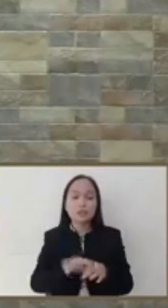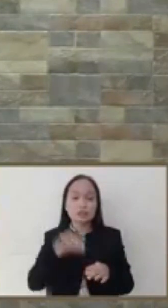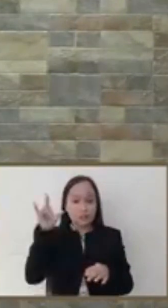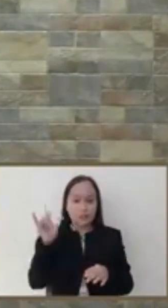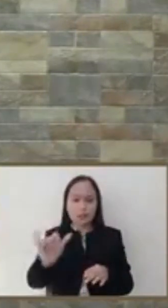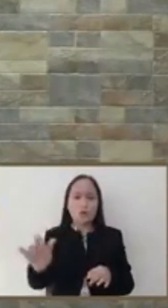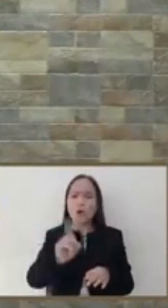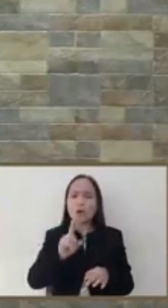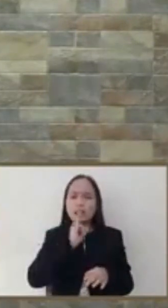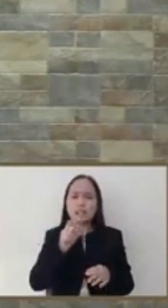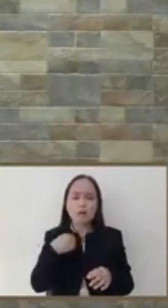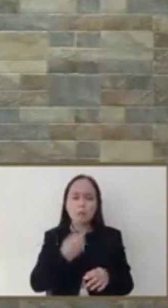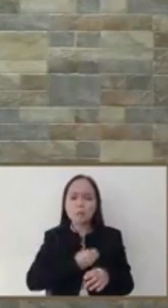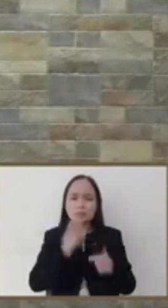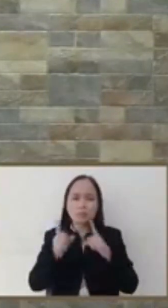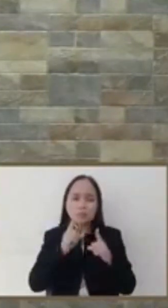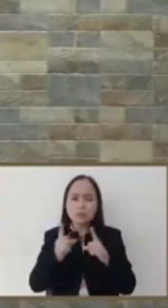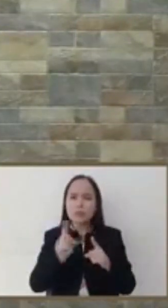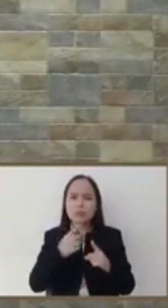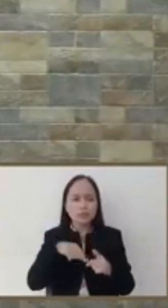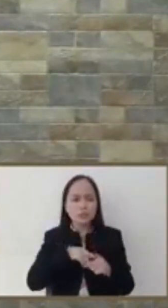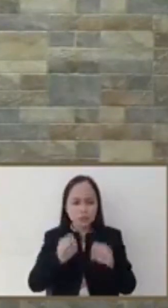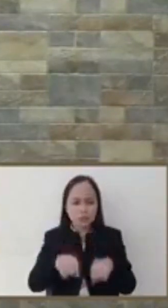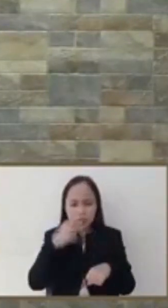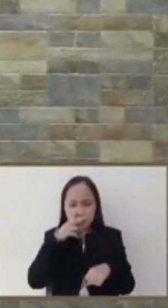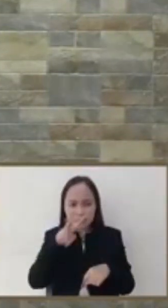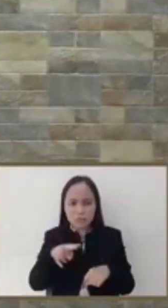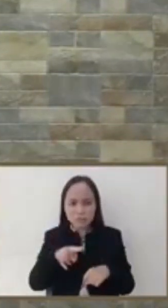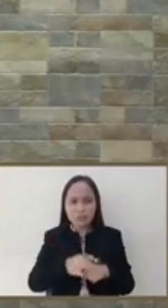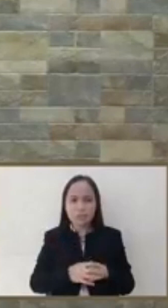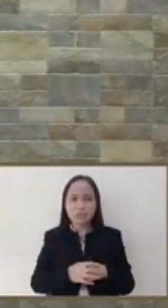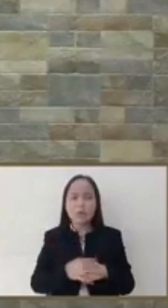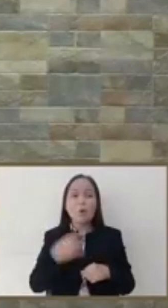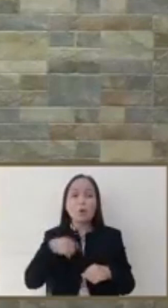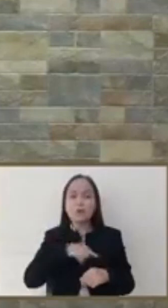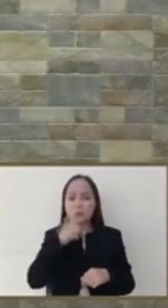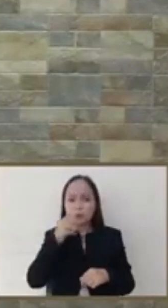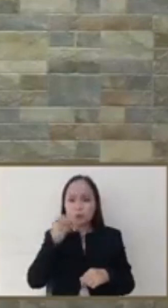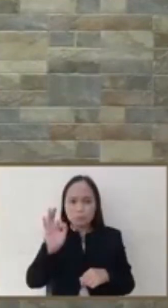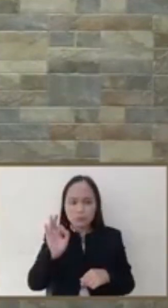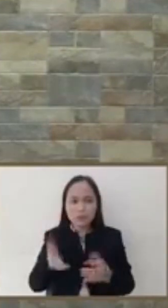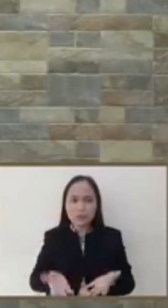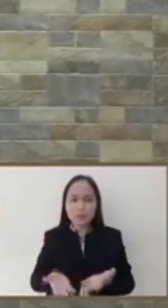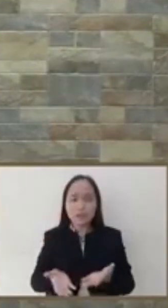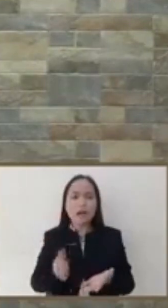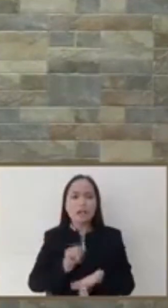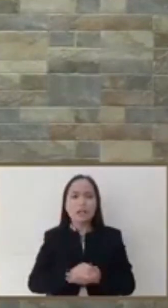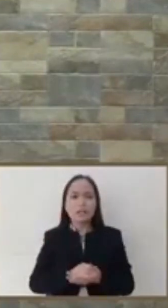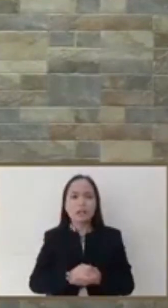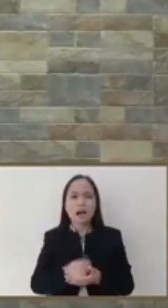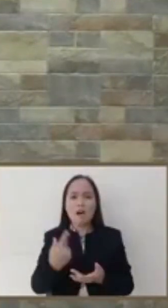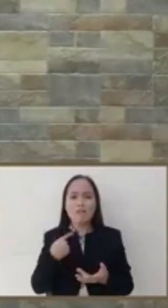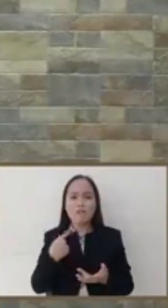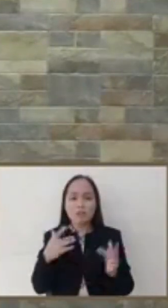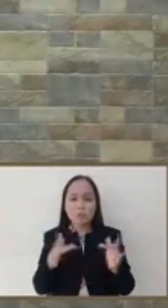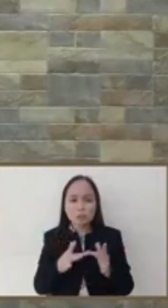usapin po natin dito? Ano yung mga nakikita natin dito na akin po laging ipinapahayag sa inyo na may kaugnayan